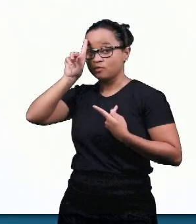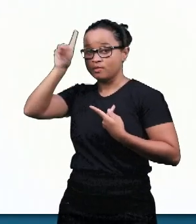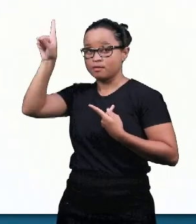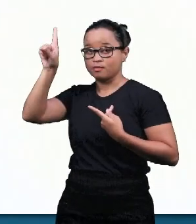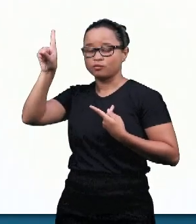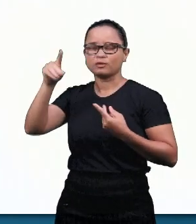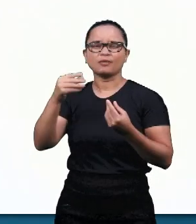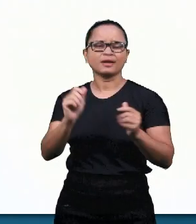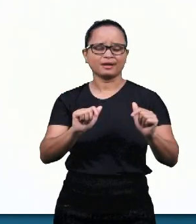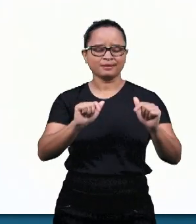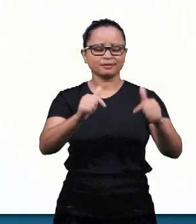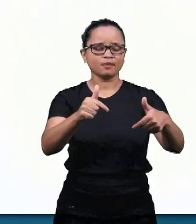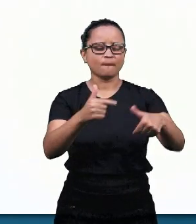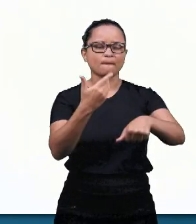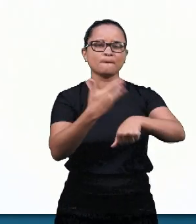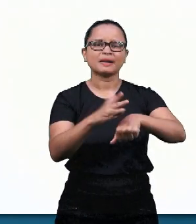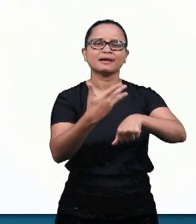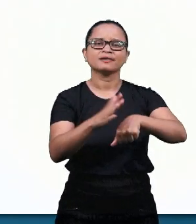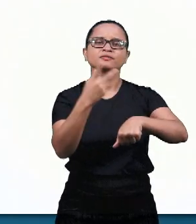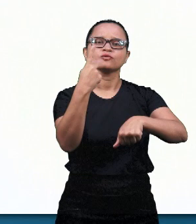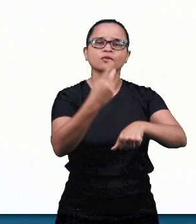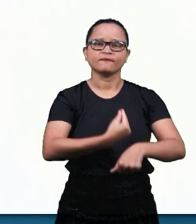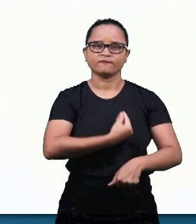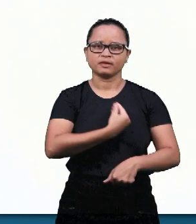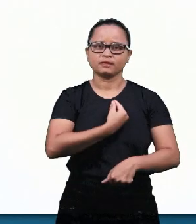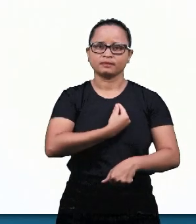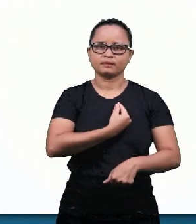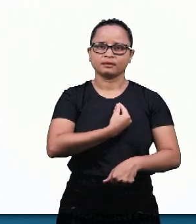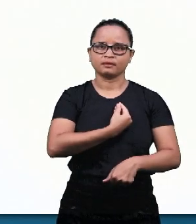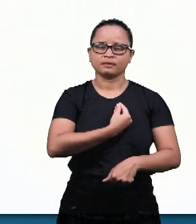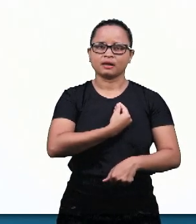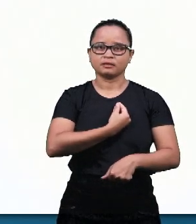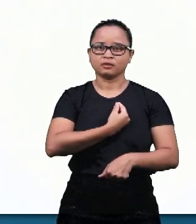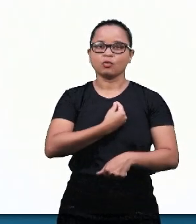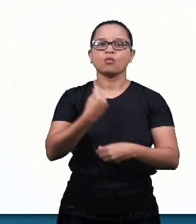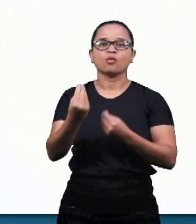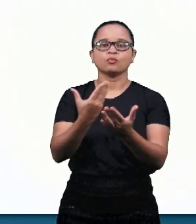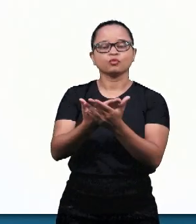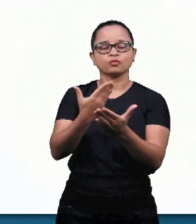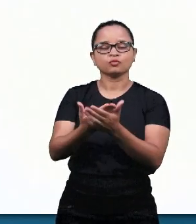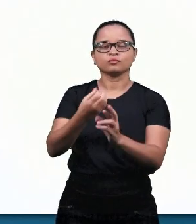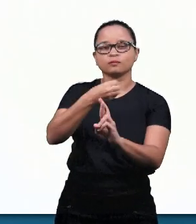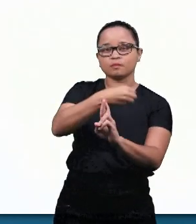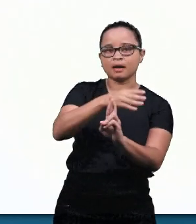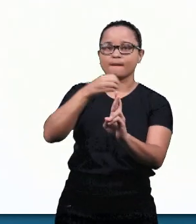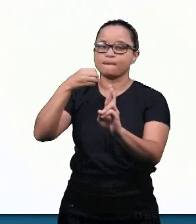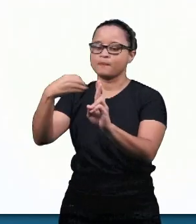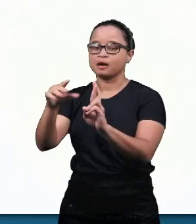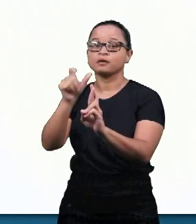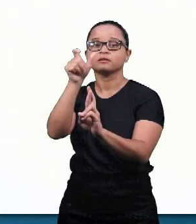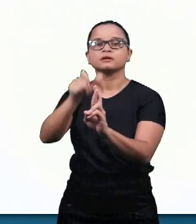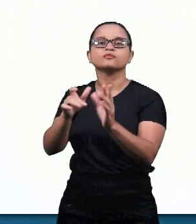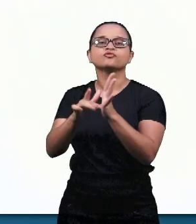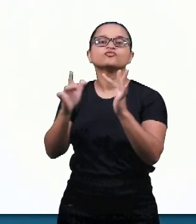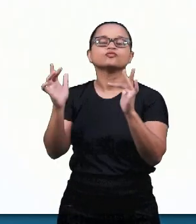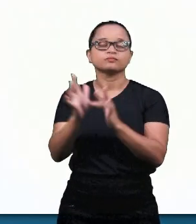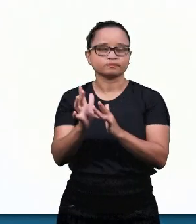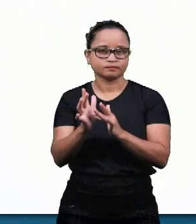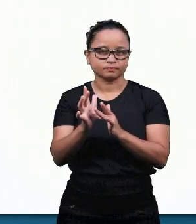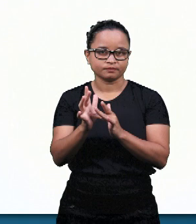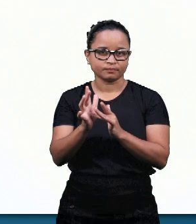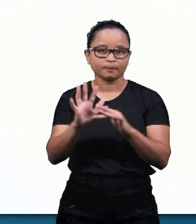pratique pour votre vie dans l'étude de fait du principe. Jésus, le seul médiateur entre Dieu et les hommes.